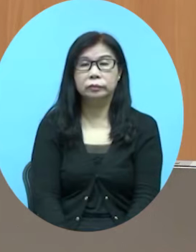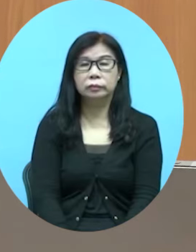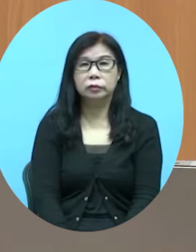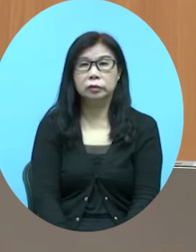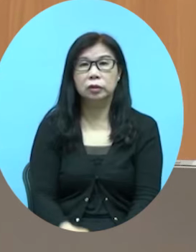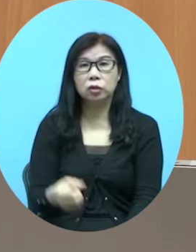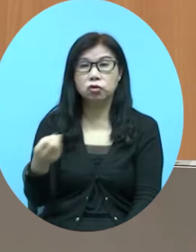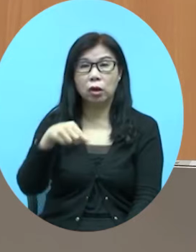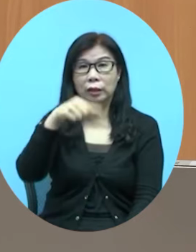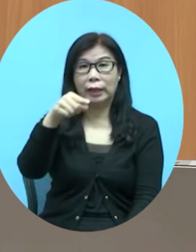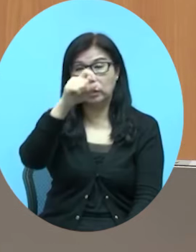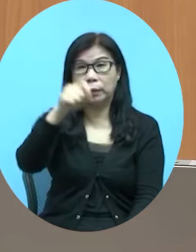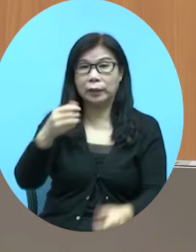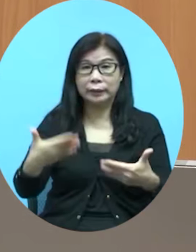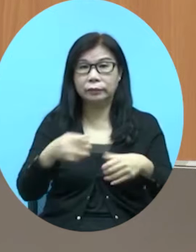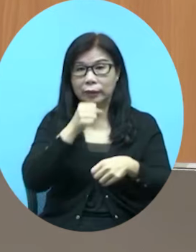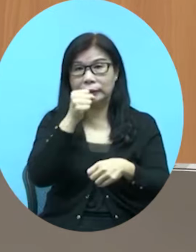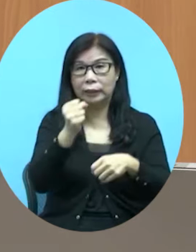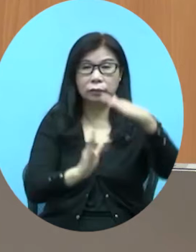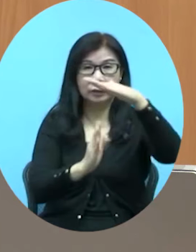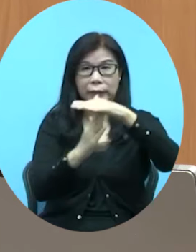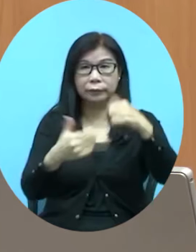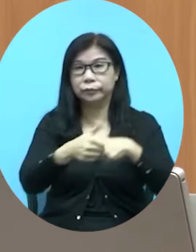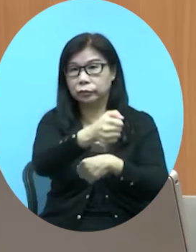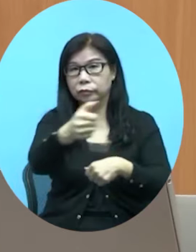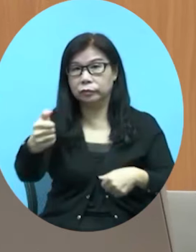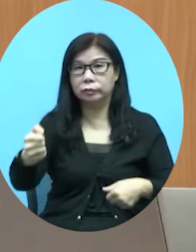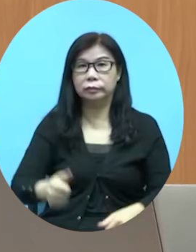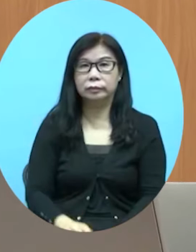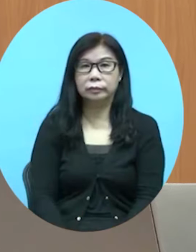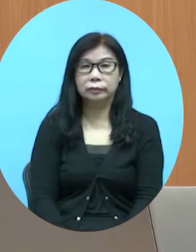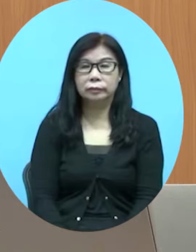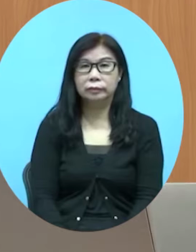如果没有其他提问那么记者会到前言结告知国大网友